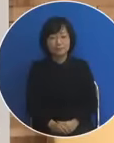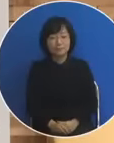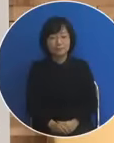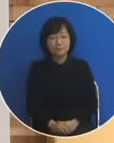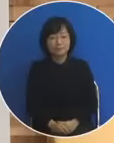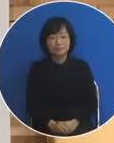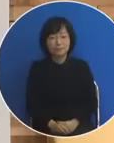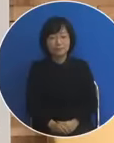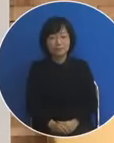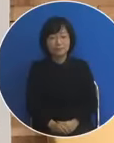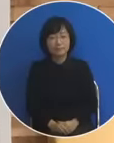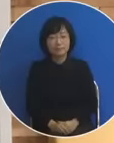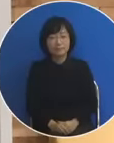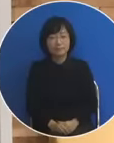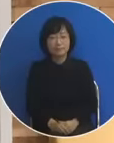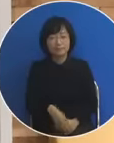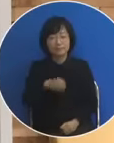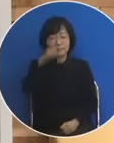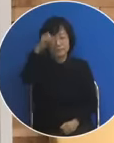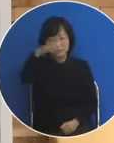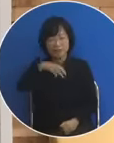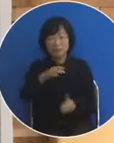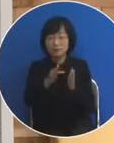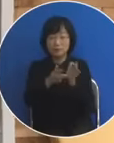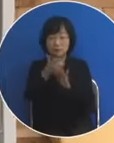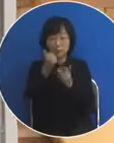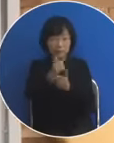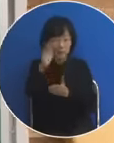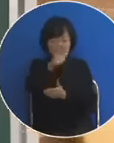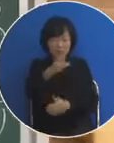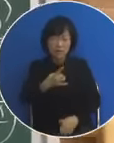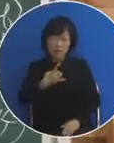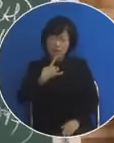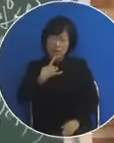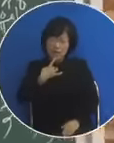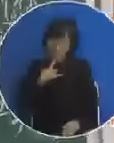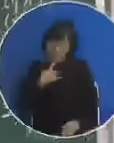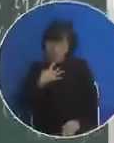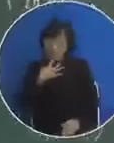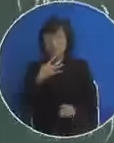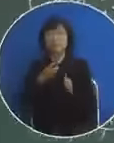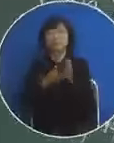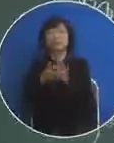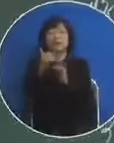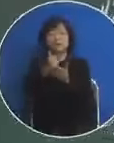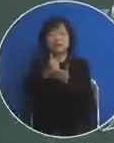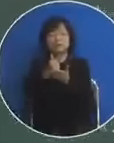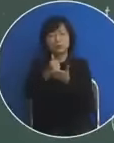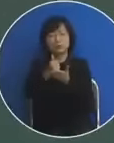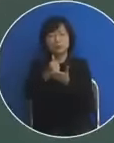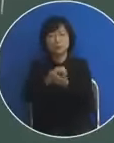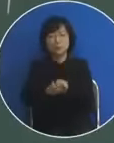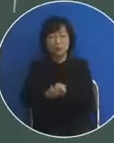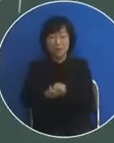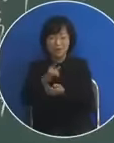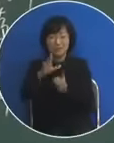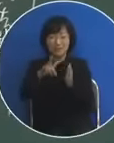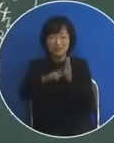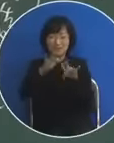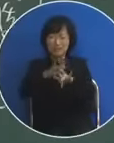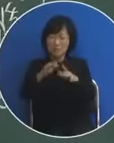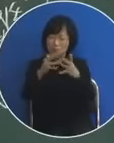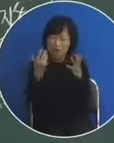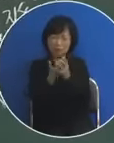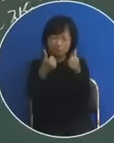아닙니다. 오직 예수를 전하는 겁니다. You're not proclaiming Jesus Christ, you're proclaiming only Jesus Christ. 흑암이 완전히 무너지게 되는 것이죠. And the force of darkness